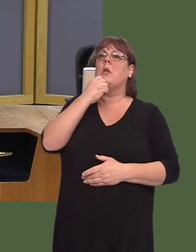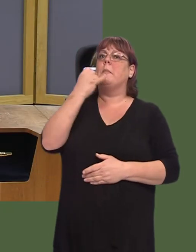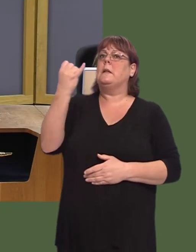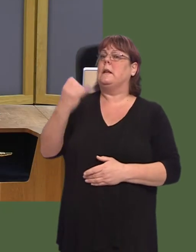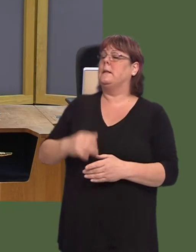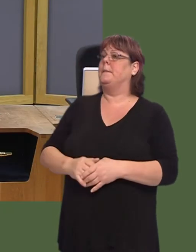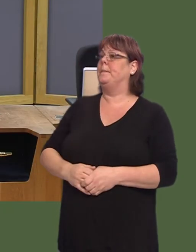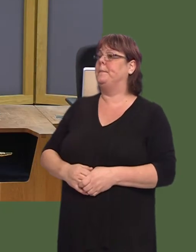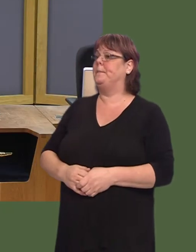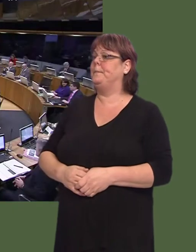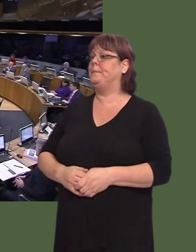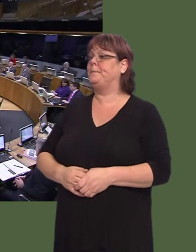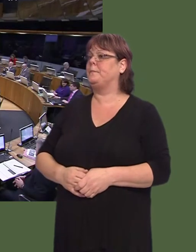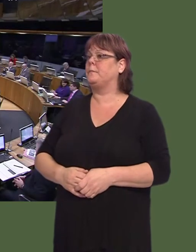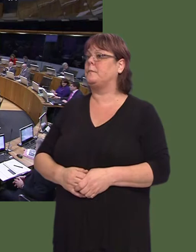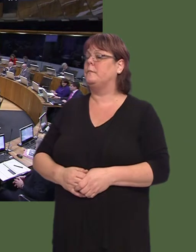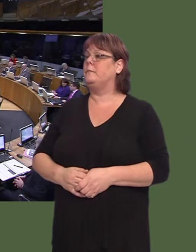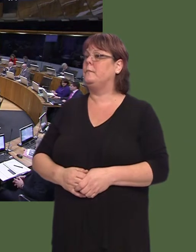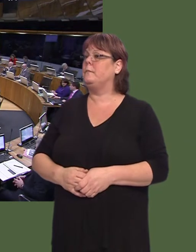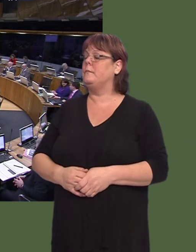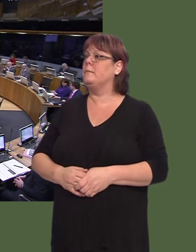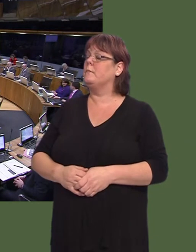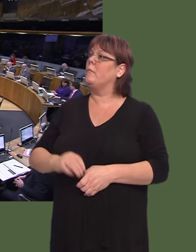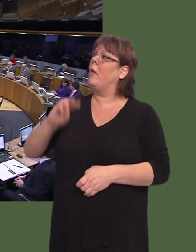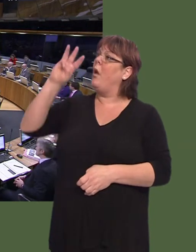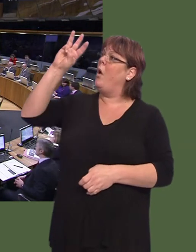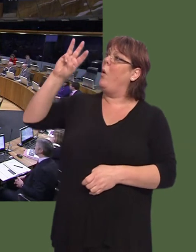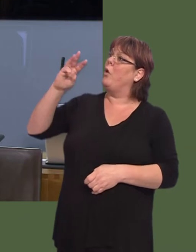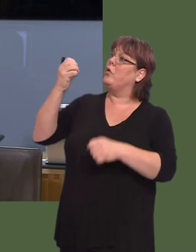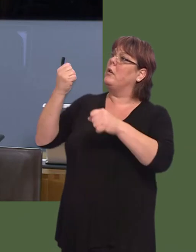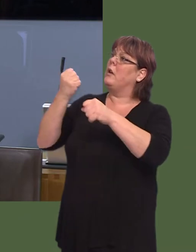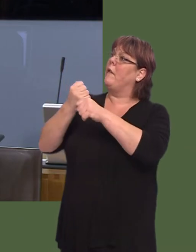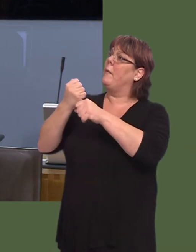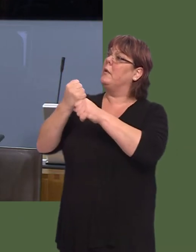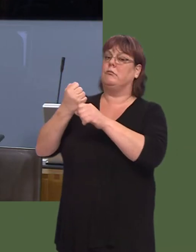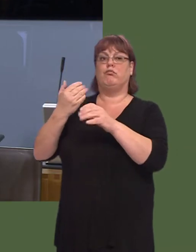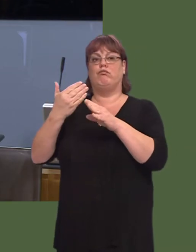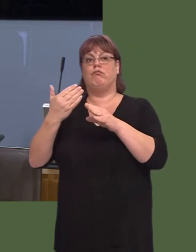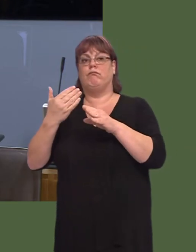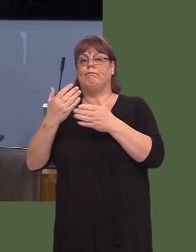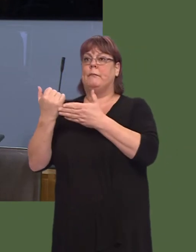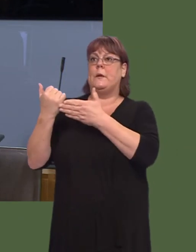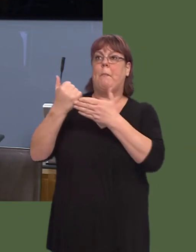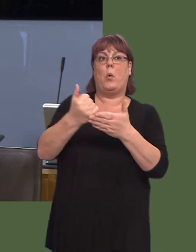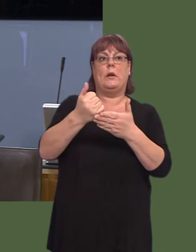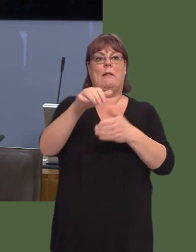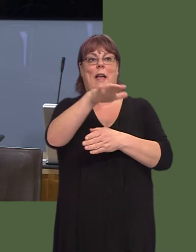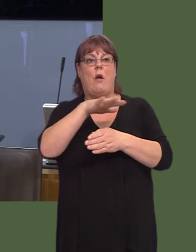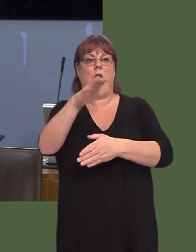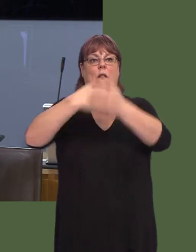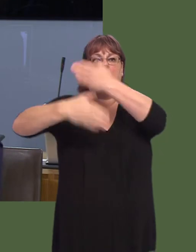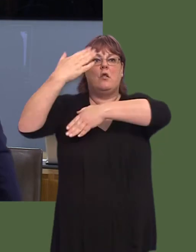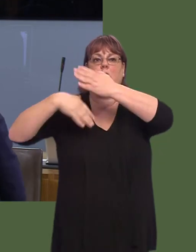Davies. Diolch, Llywydd. Ymlaeth y prif weinidog amlinellu, beth yma Llywodraeth Cymru yn ei wneud i gefnogi safleoedd o ddiddordeb